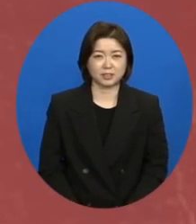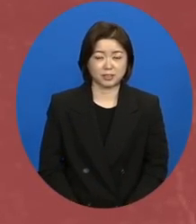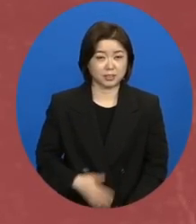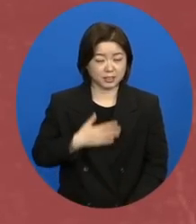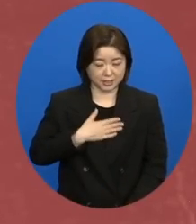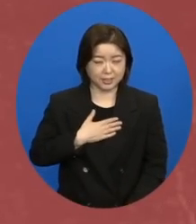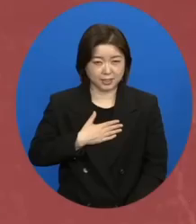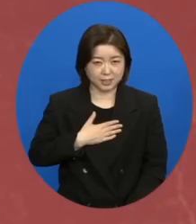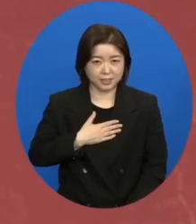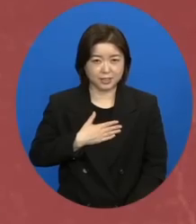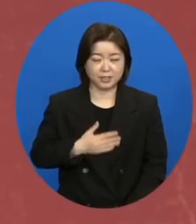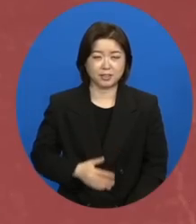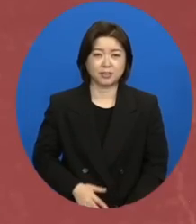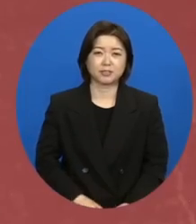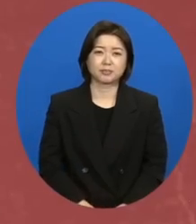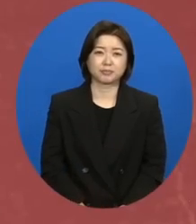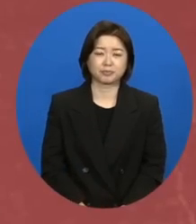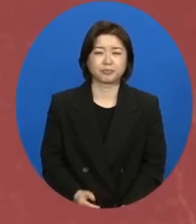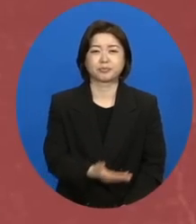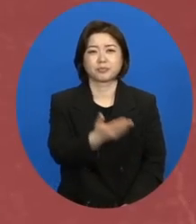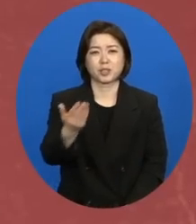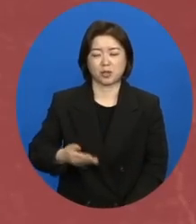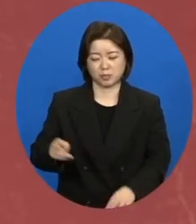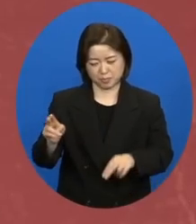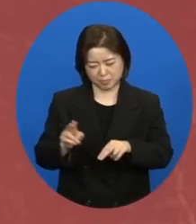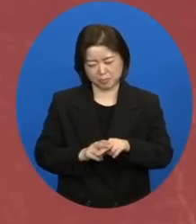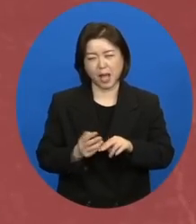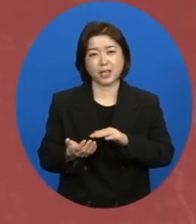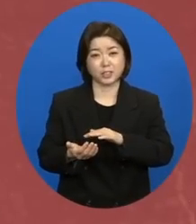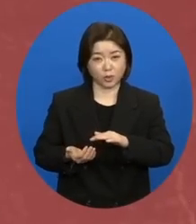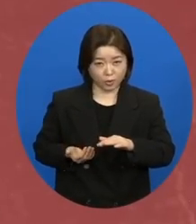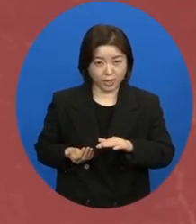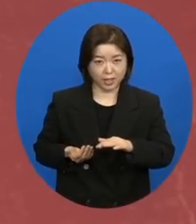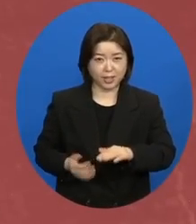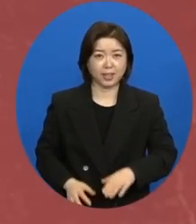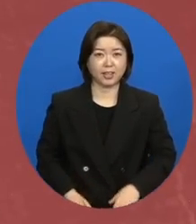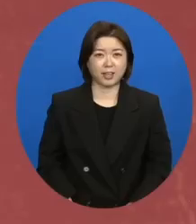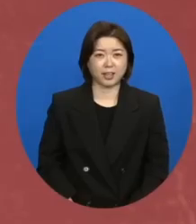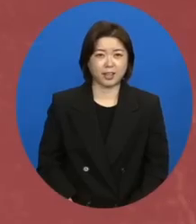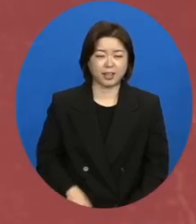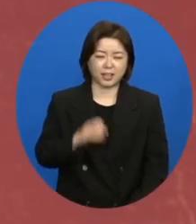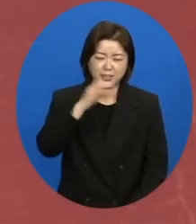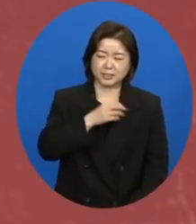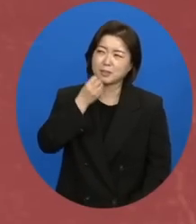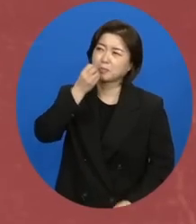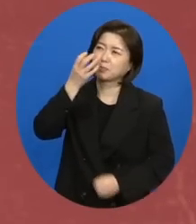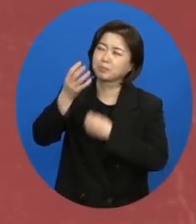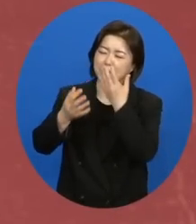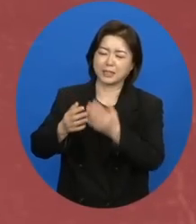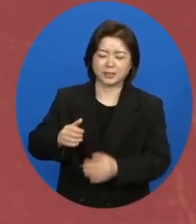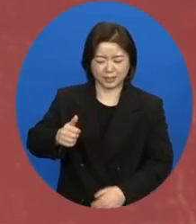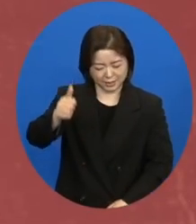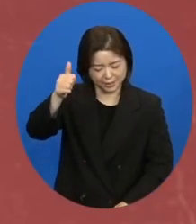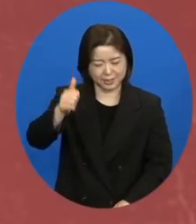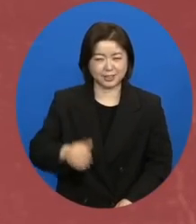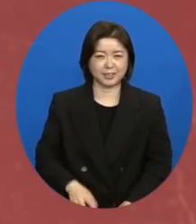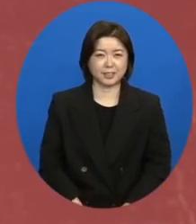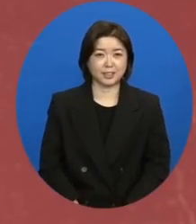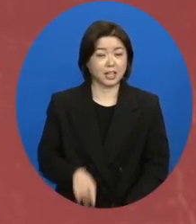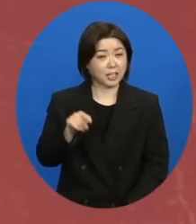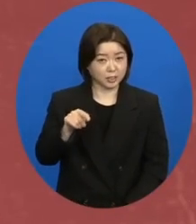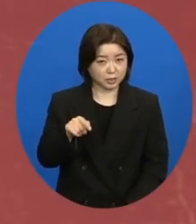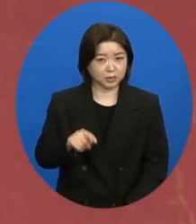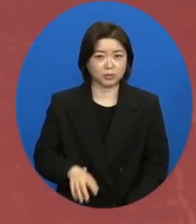아세요? 여러분 맞기 전에 그냥 얘기하는 게 제일 좋아요. 그것도